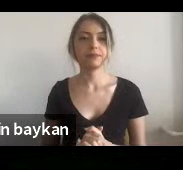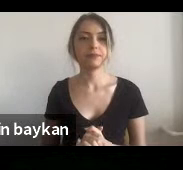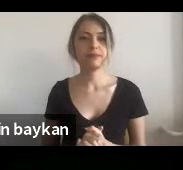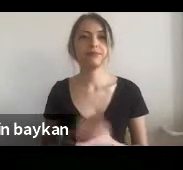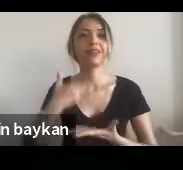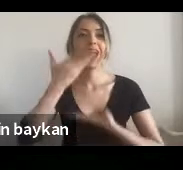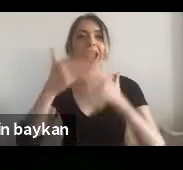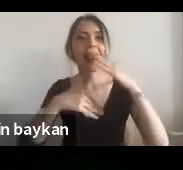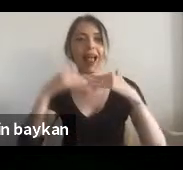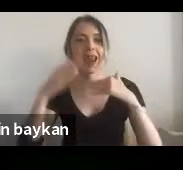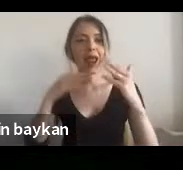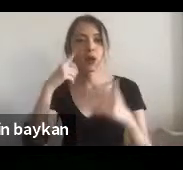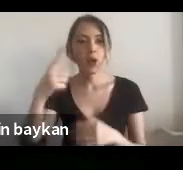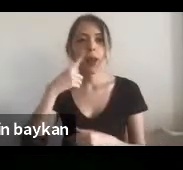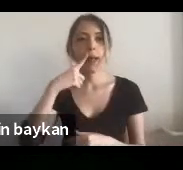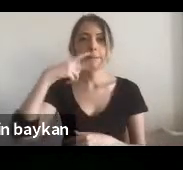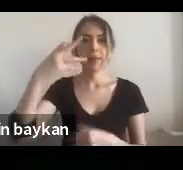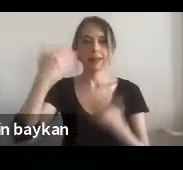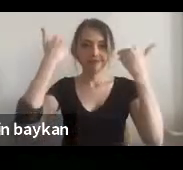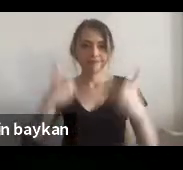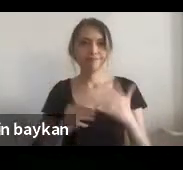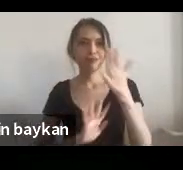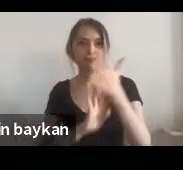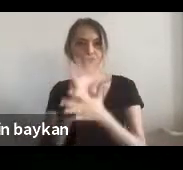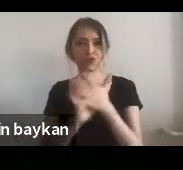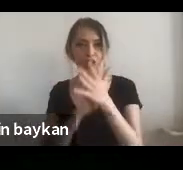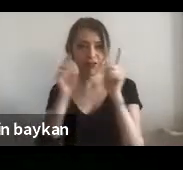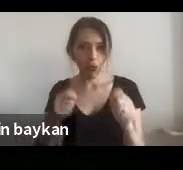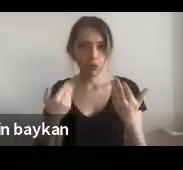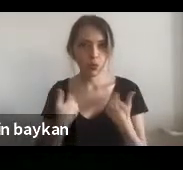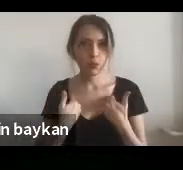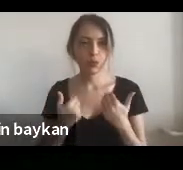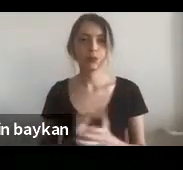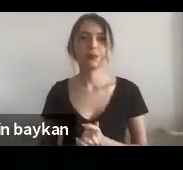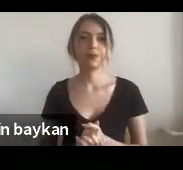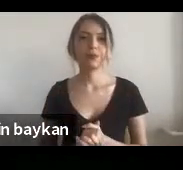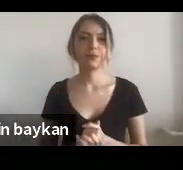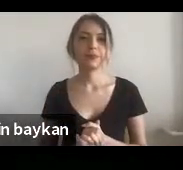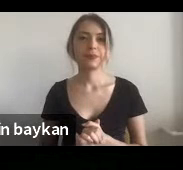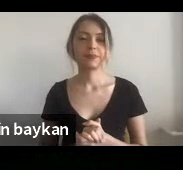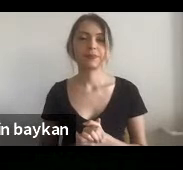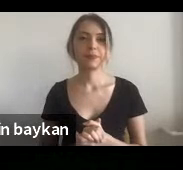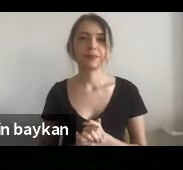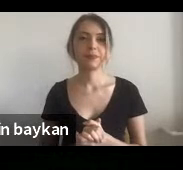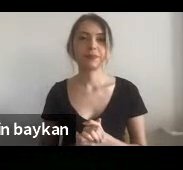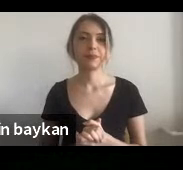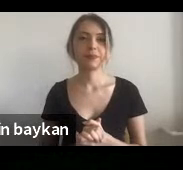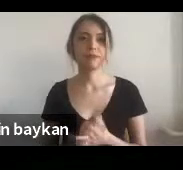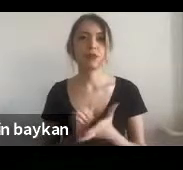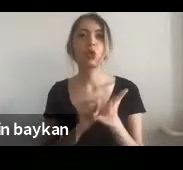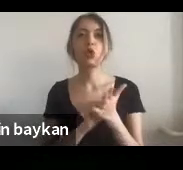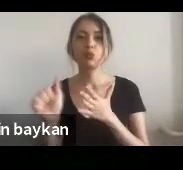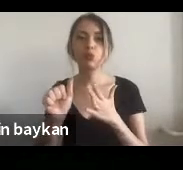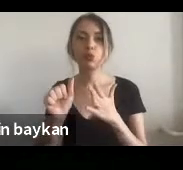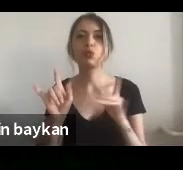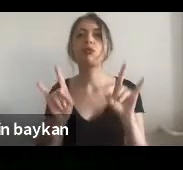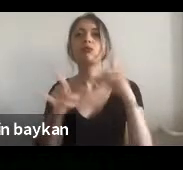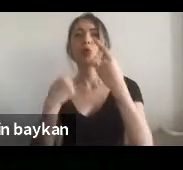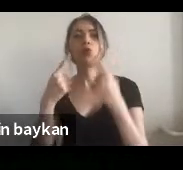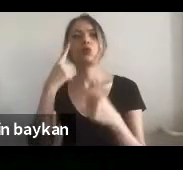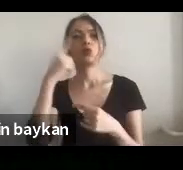anlatan ellerden Pelin Baykan da burada bizimle olacak. İşaret dilisi çevirisi yapacak tüm webinarlarımızda olduğu